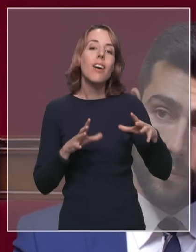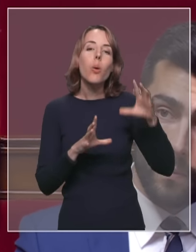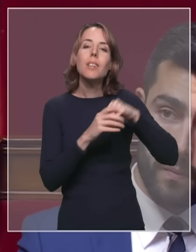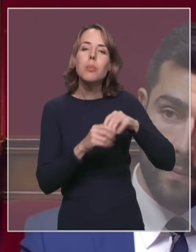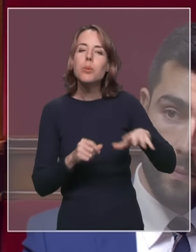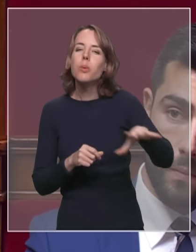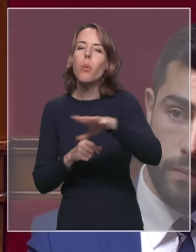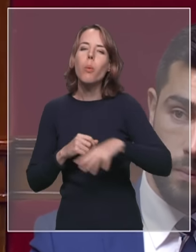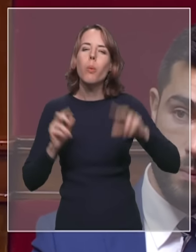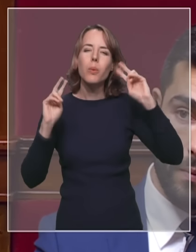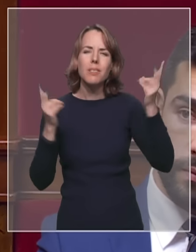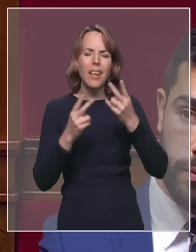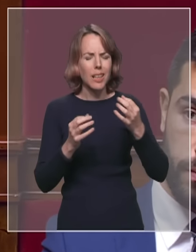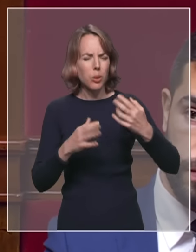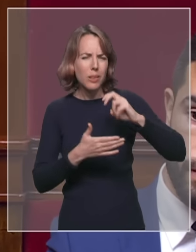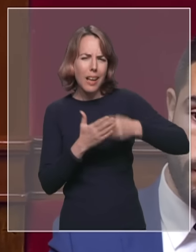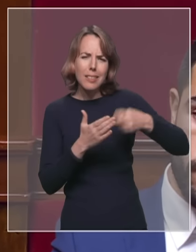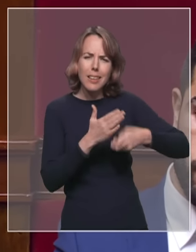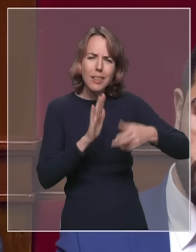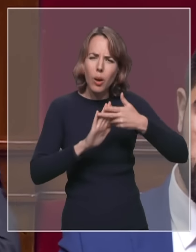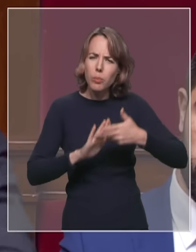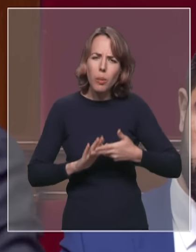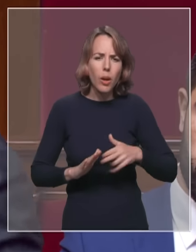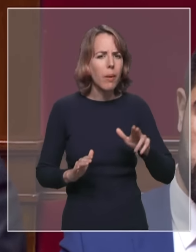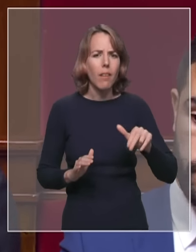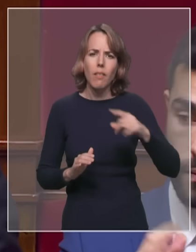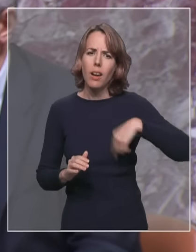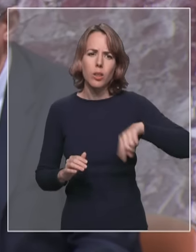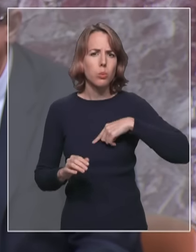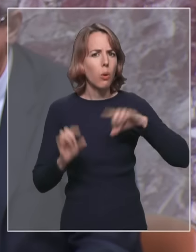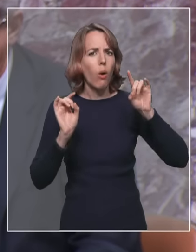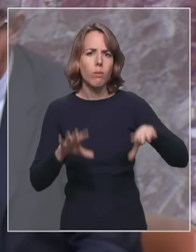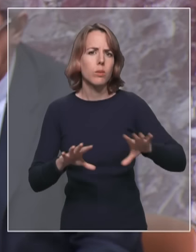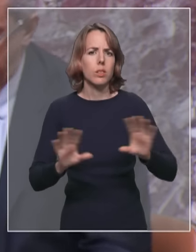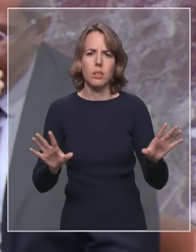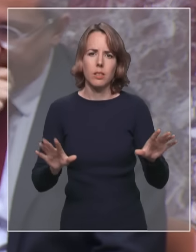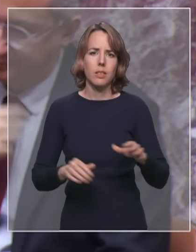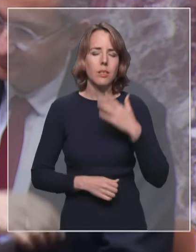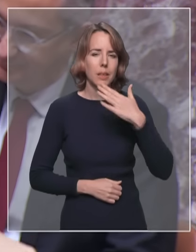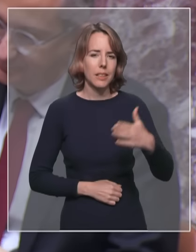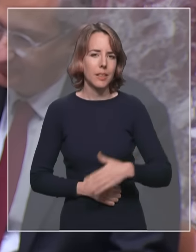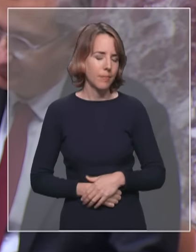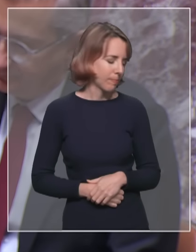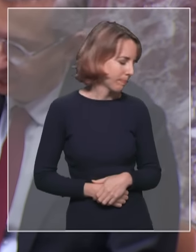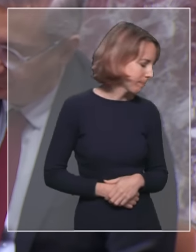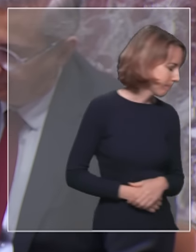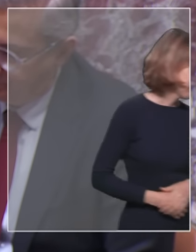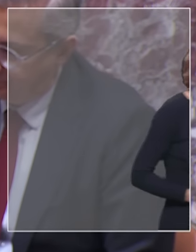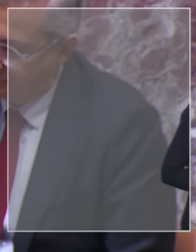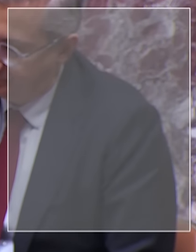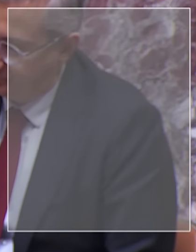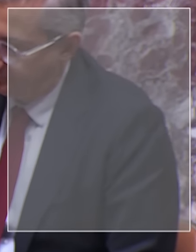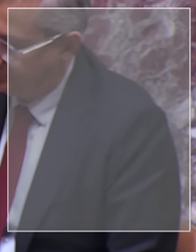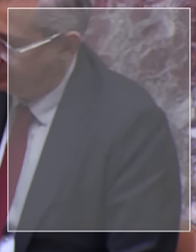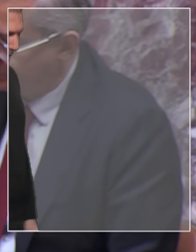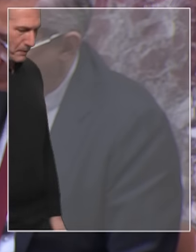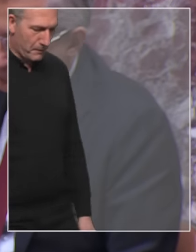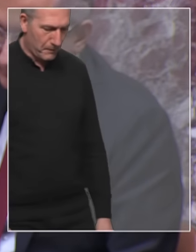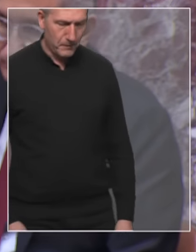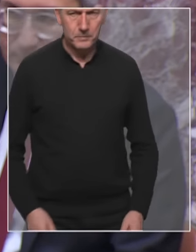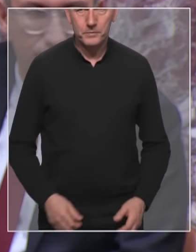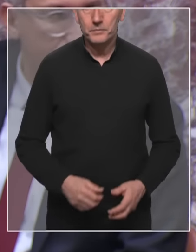taxes, assez de normes. Si vous persistez dans cette voie, vous aurez la censure. Merci. Je vous remercie. La parole est à